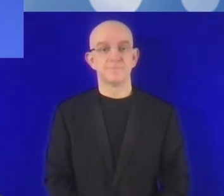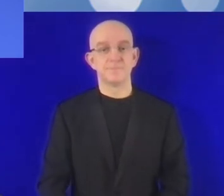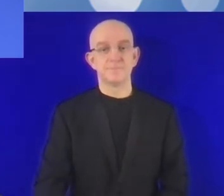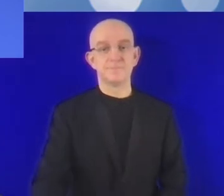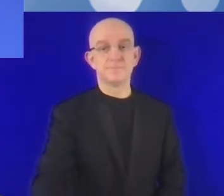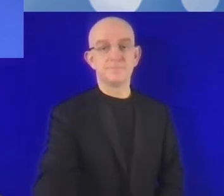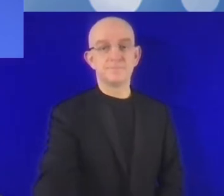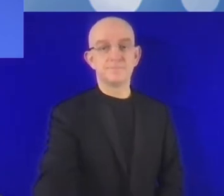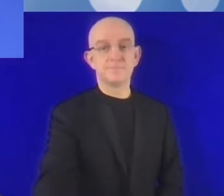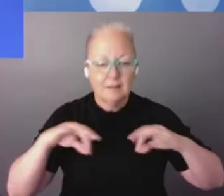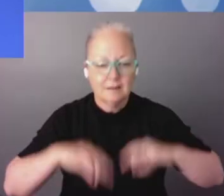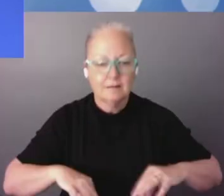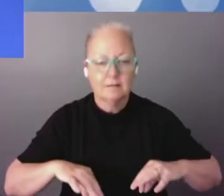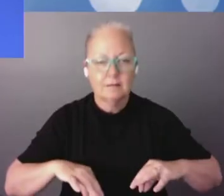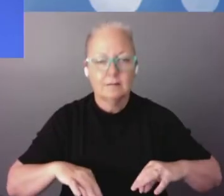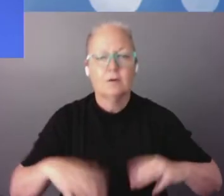mesdames et messieurs,